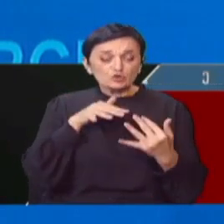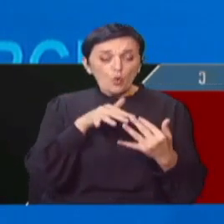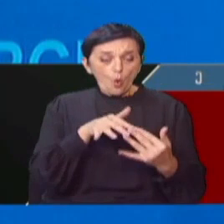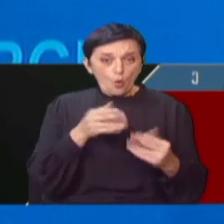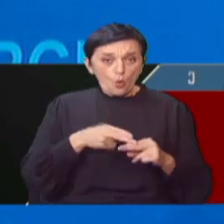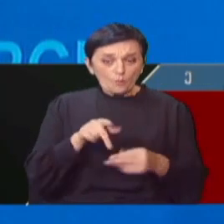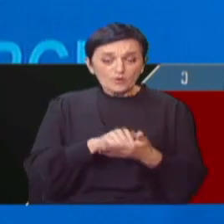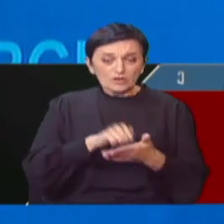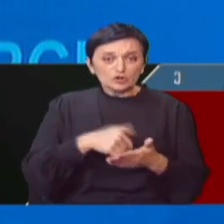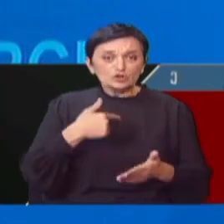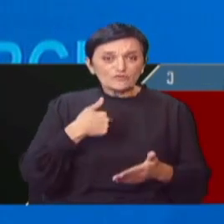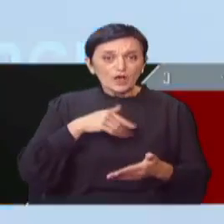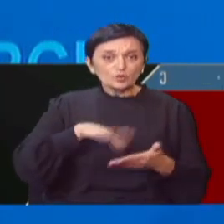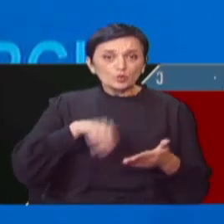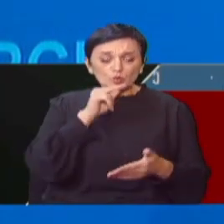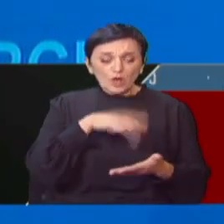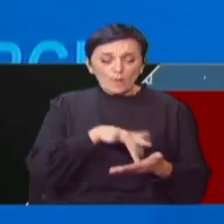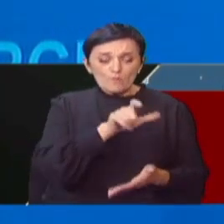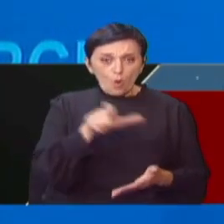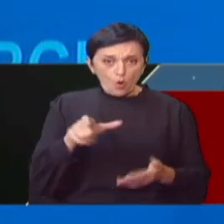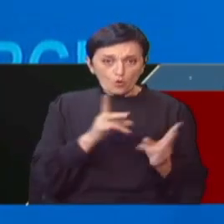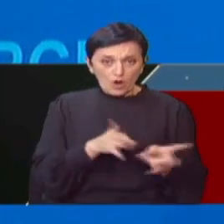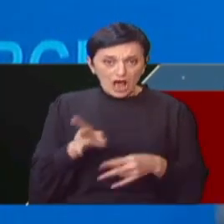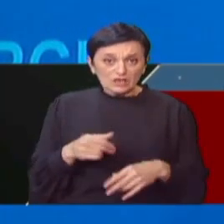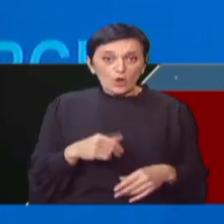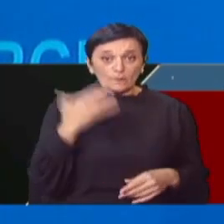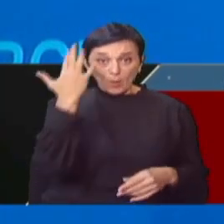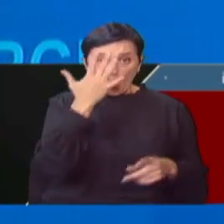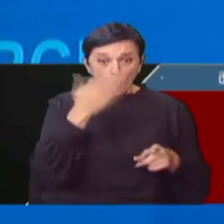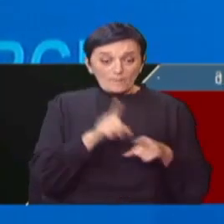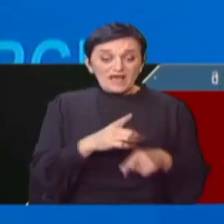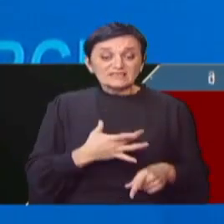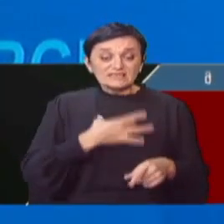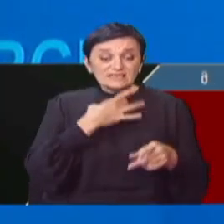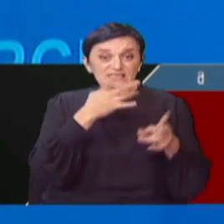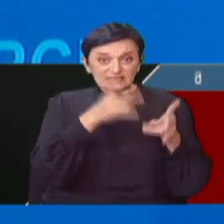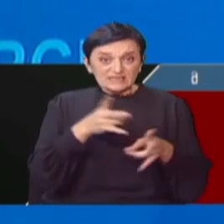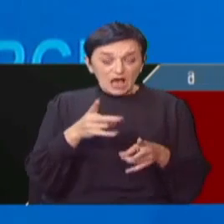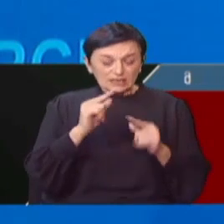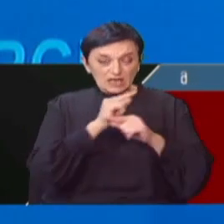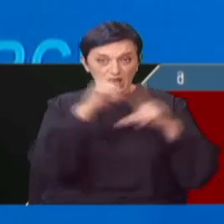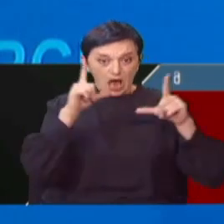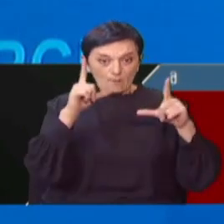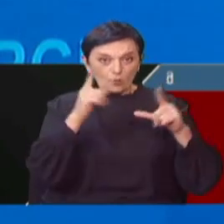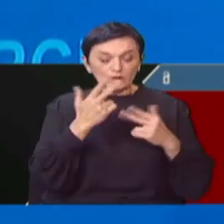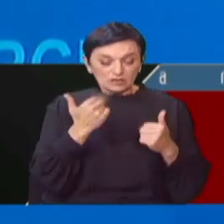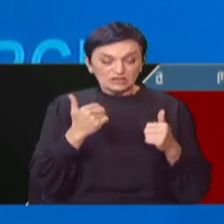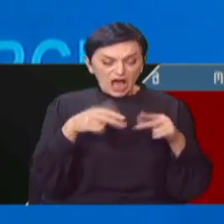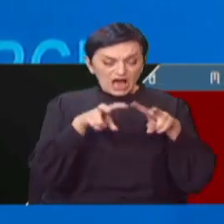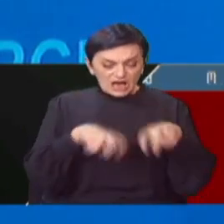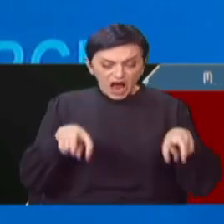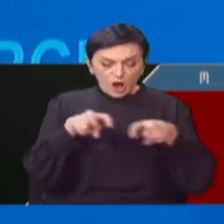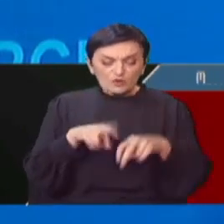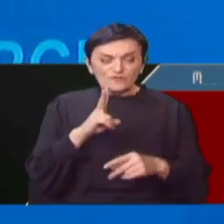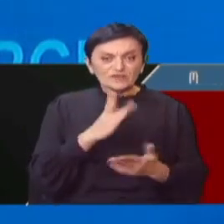ჩვენს უდანაშაულო მოქალაქეებს. ოცნება იქნება ასეთმა საზარელმა ტრაგედიებმა მაინც გამოაფხიზლოს და გაარკვევინოს